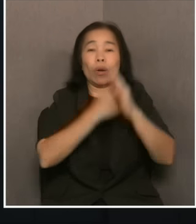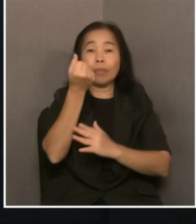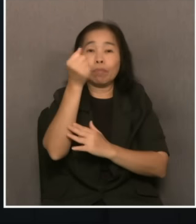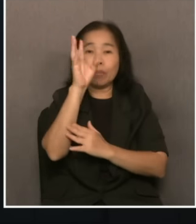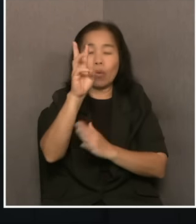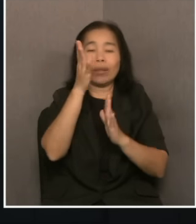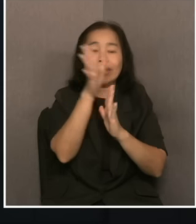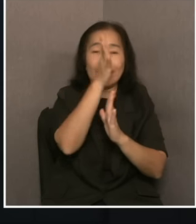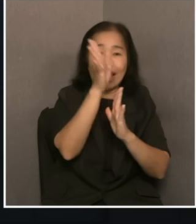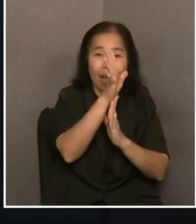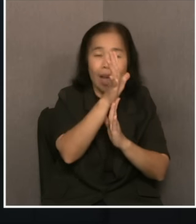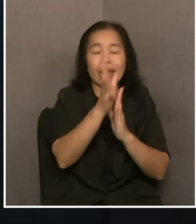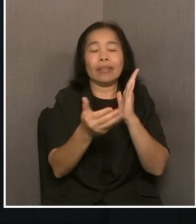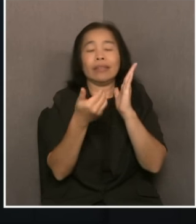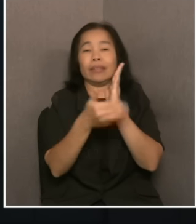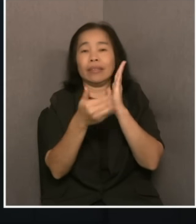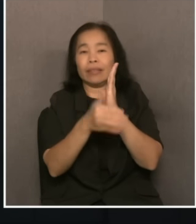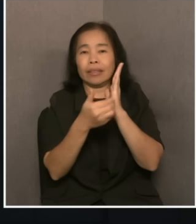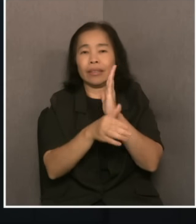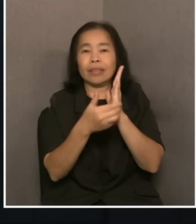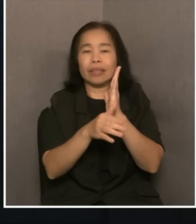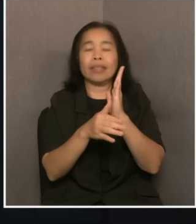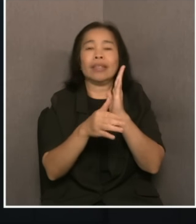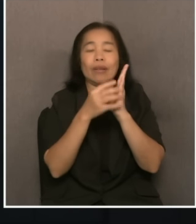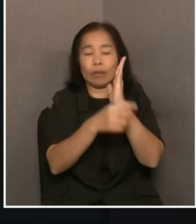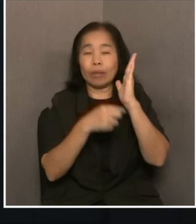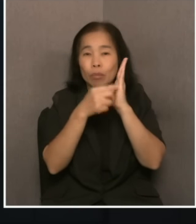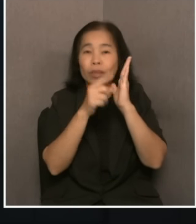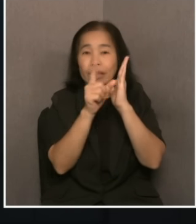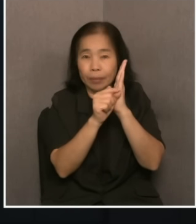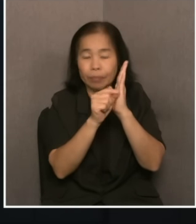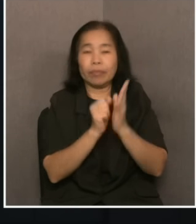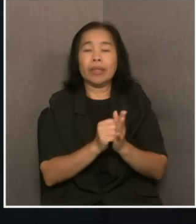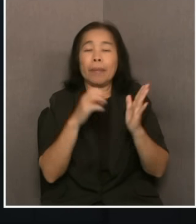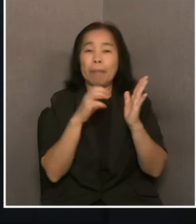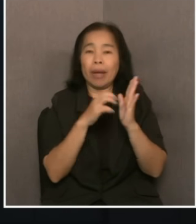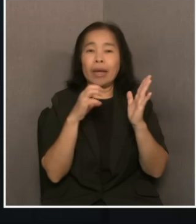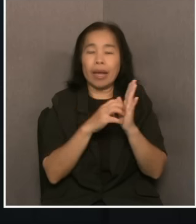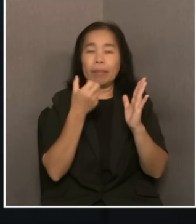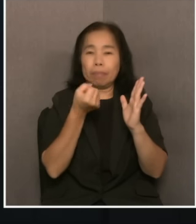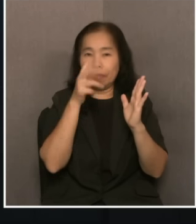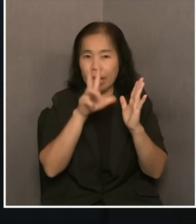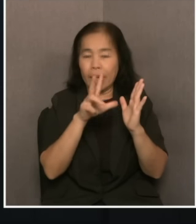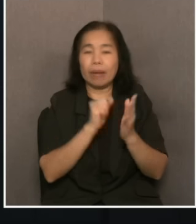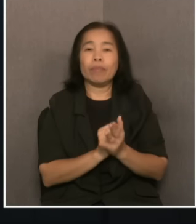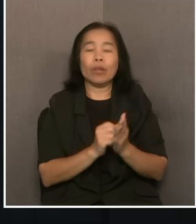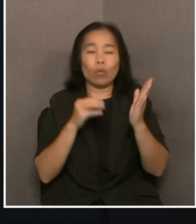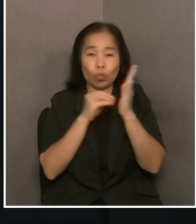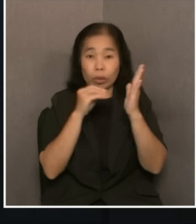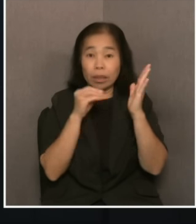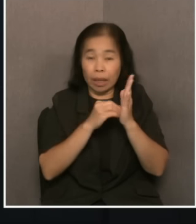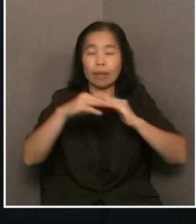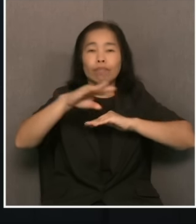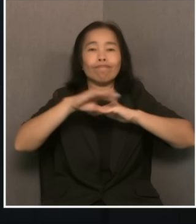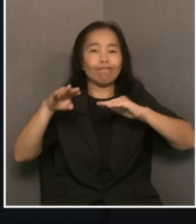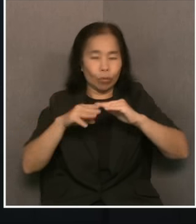15จังหวัดภาคตะวันออกเฉียงเหนือทั้งภาค 20จังหวัดภาคกลาง 13จังหวัดรวมกรุงเทพมหานครและ